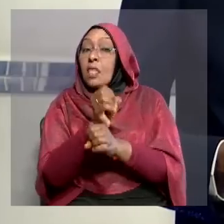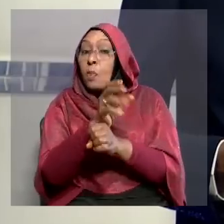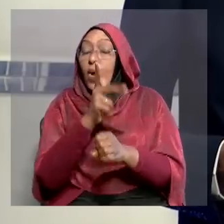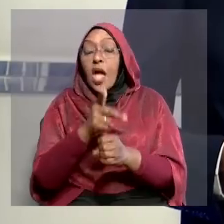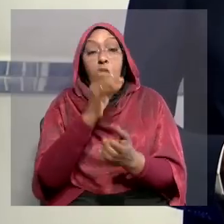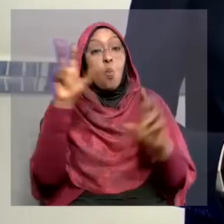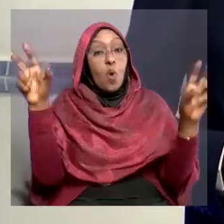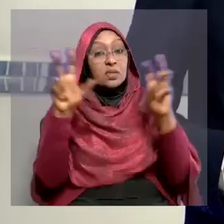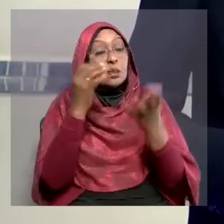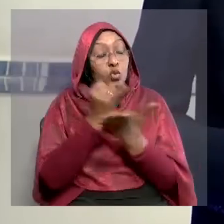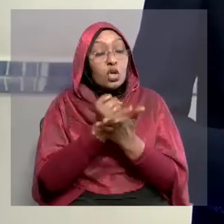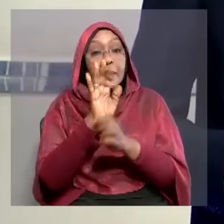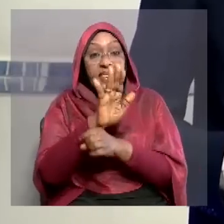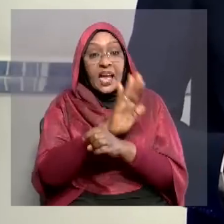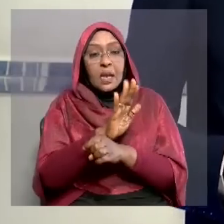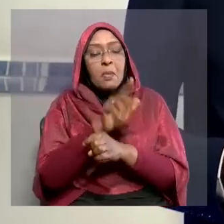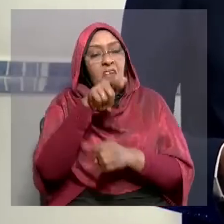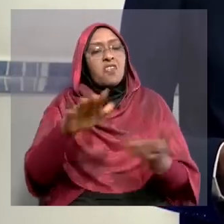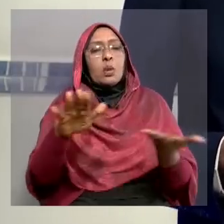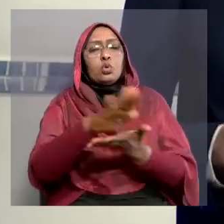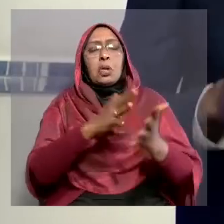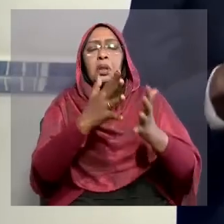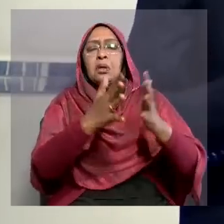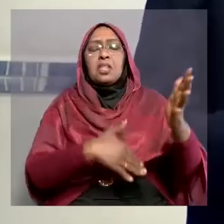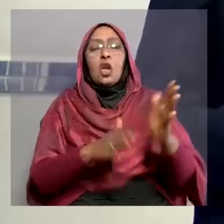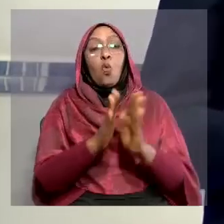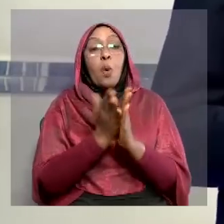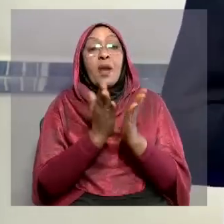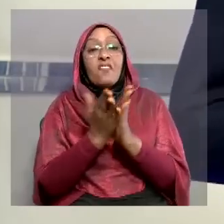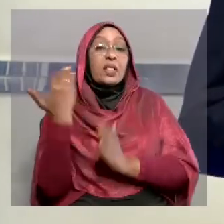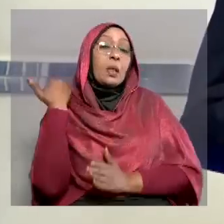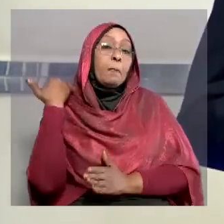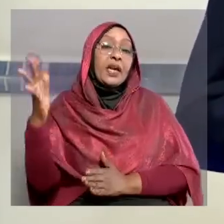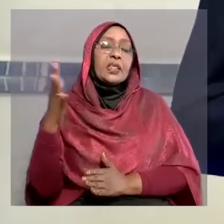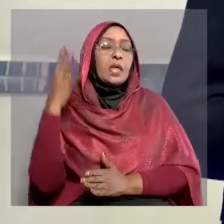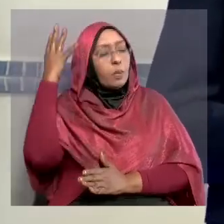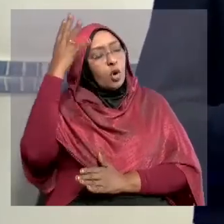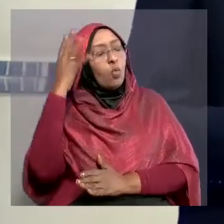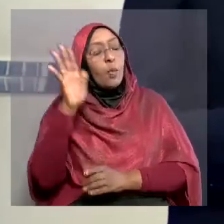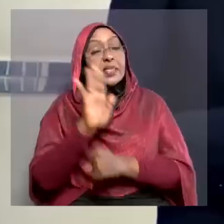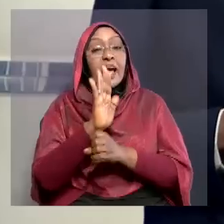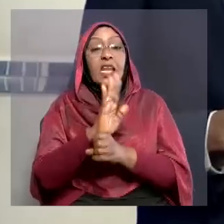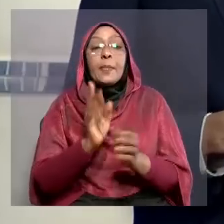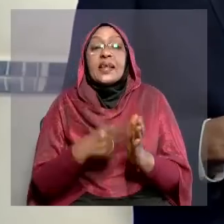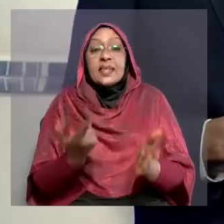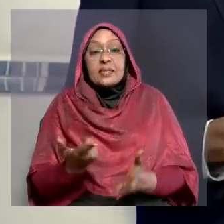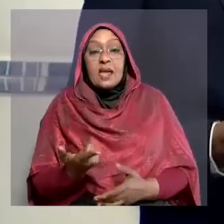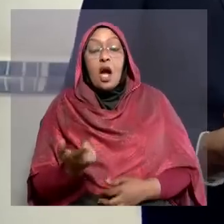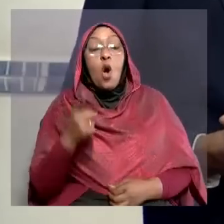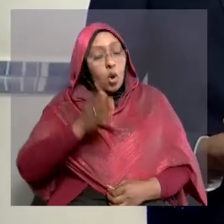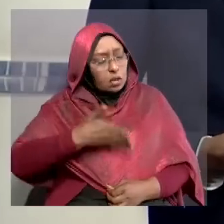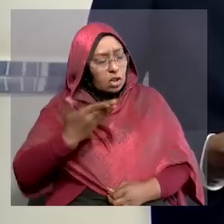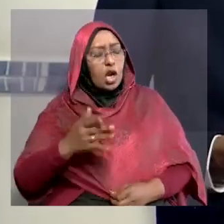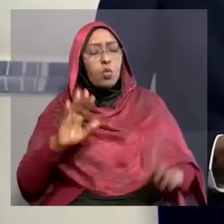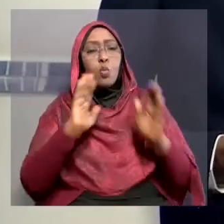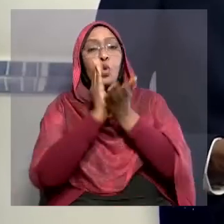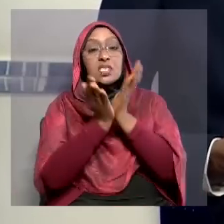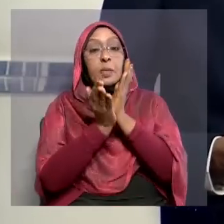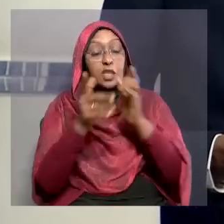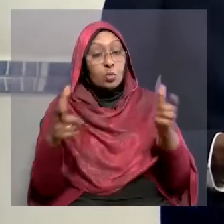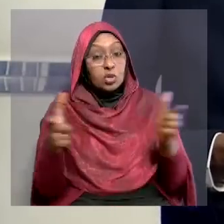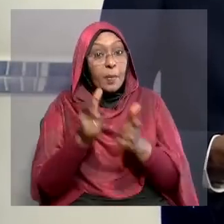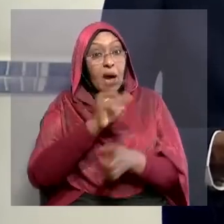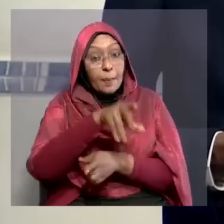المعنية بالتعليم غارقة في مشكلات وملفات بعيدة عن هموم التعليم الأساسية، مما يتطلب من منظمة المجتمع